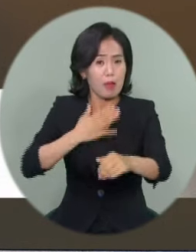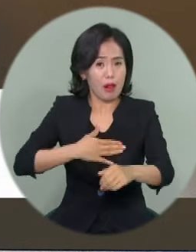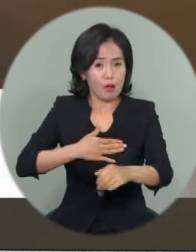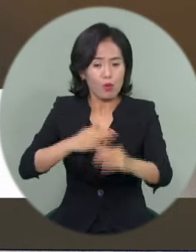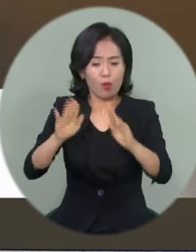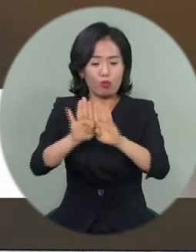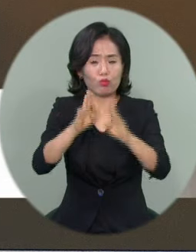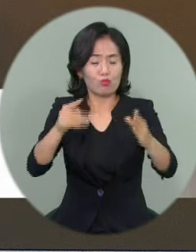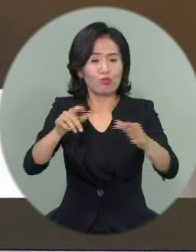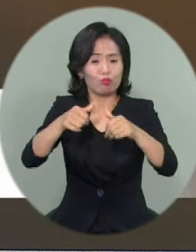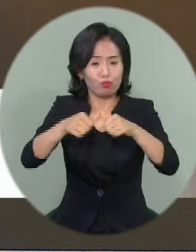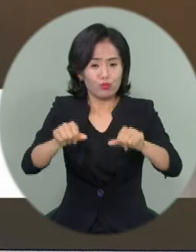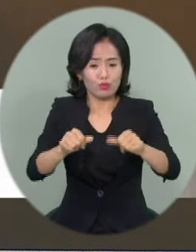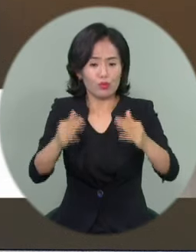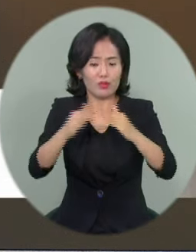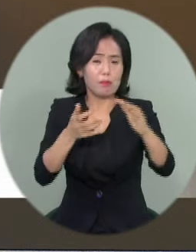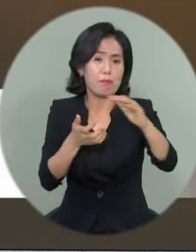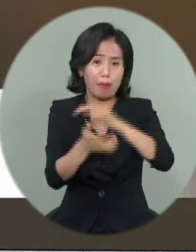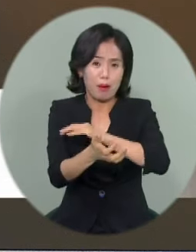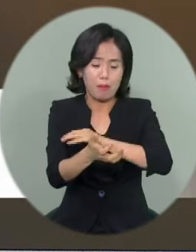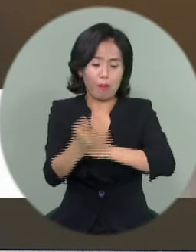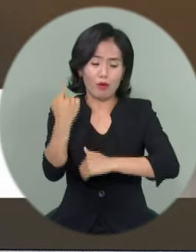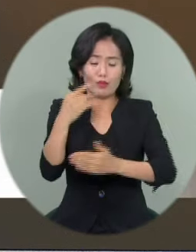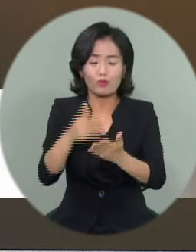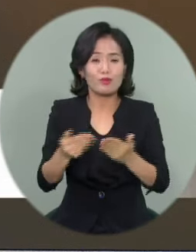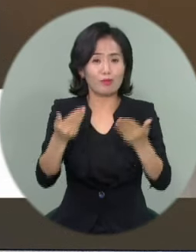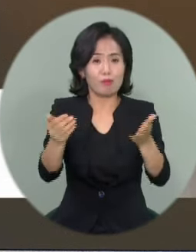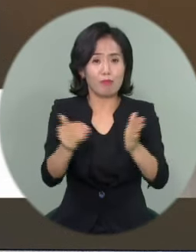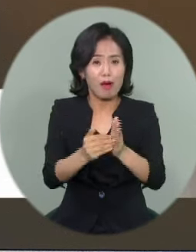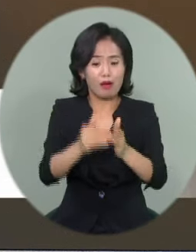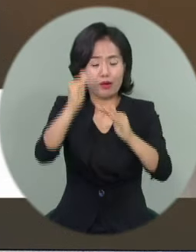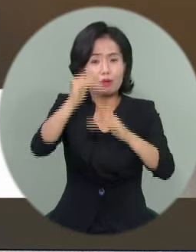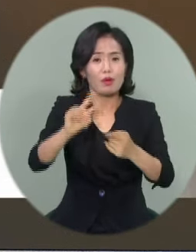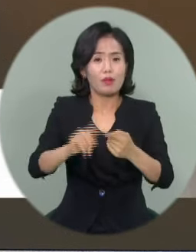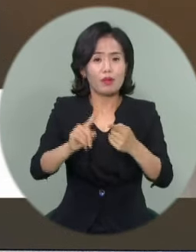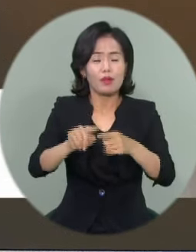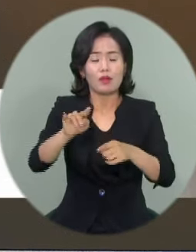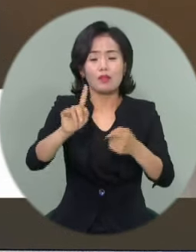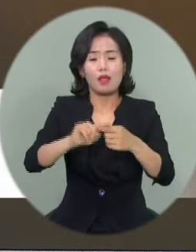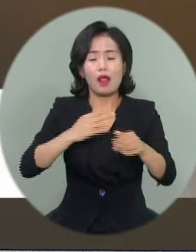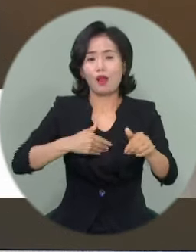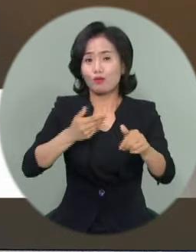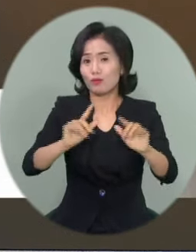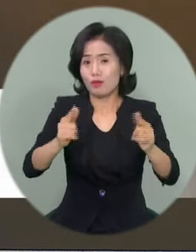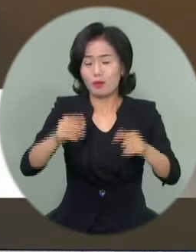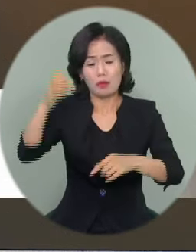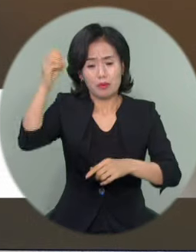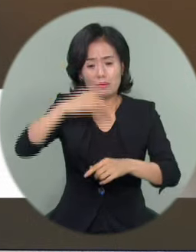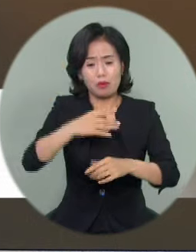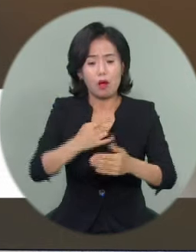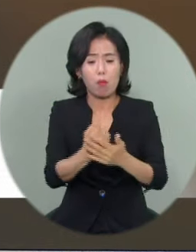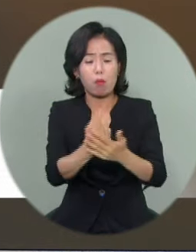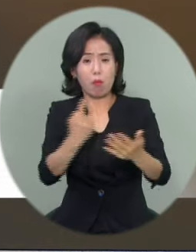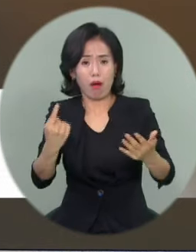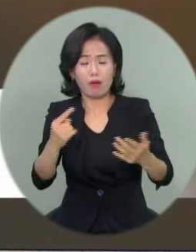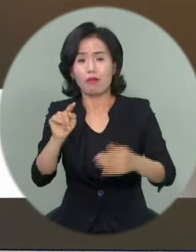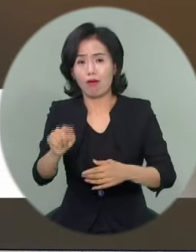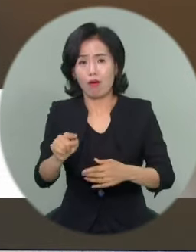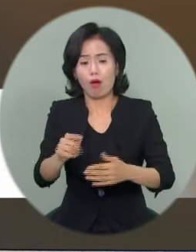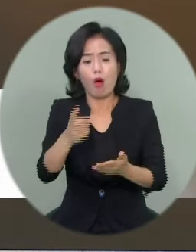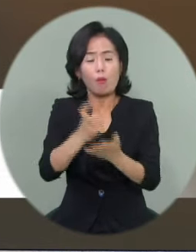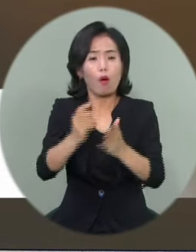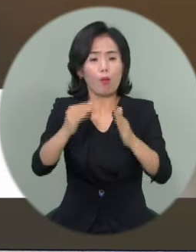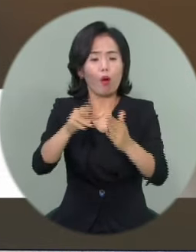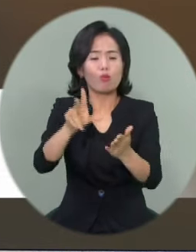들어갔다는 소식 어제 전해드렸었죠 문제는 이런 사실을 당사자에게 알리지 않고 그냥 나왔다는 건데요